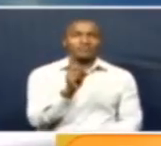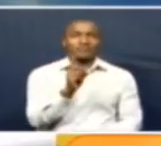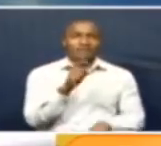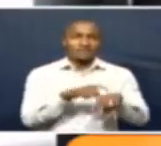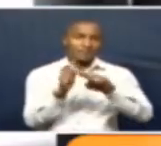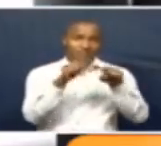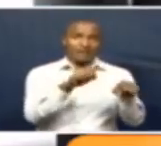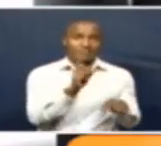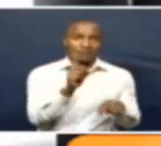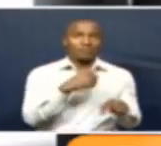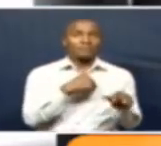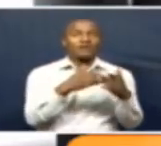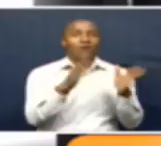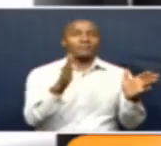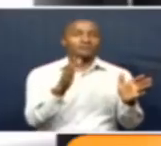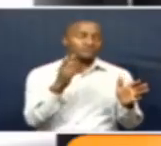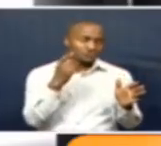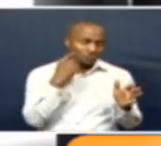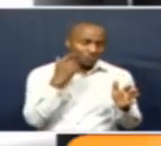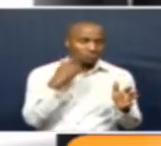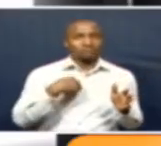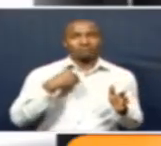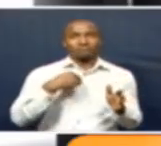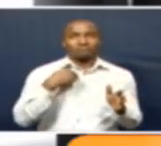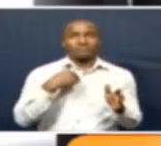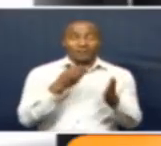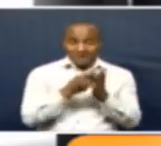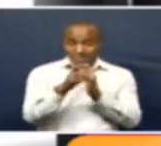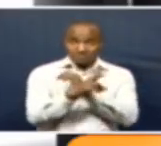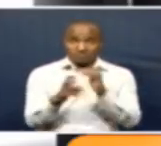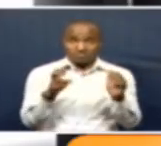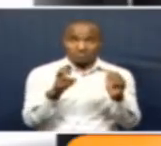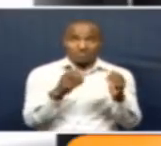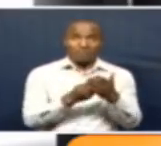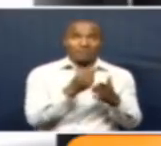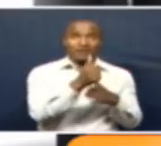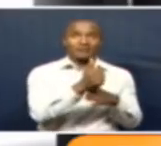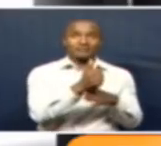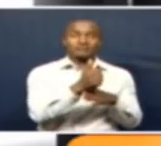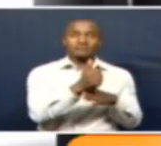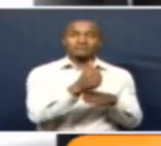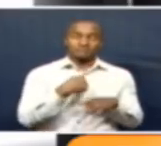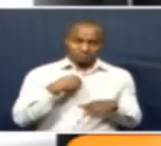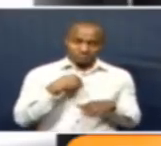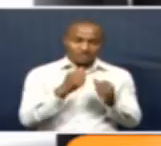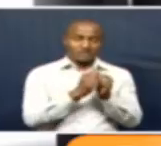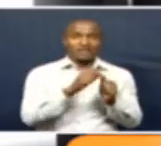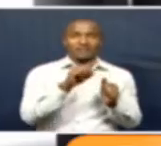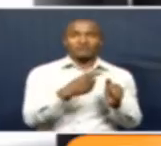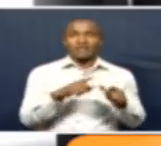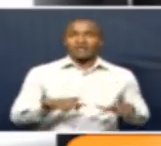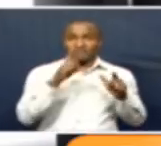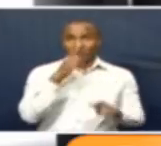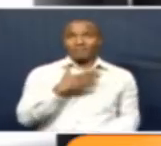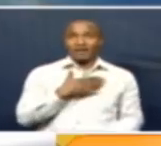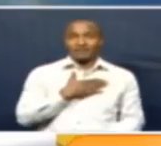na mimi nikafungua duka ya nguo ambapo na ile pesa nilikuwa nimeipa nilinunua plot ya 10,000 so nilikuwa naishi kwangu na